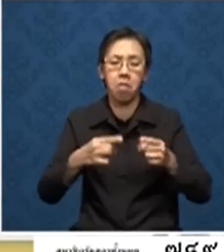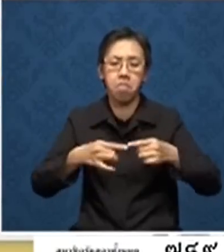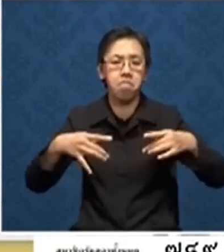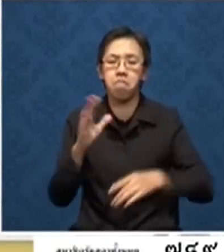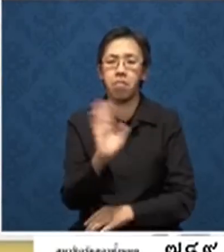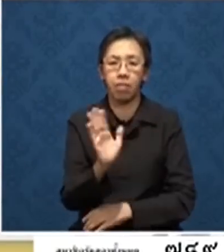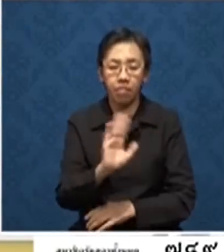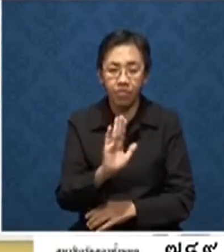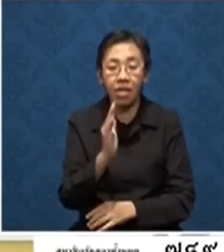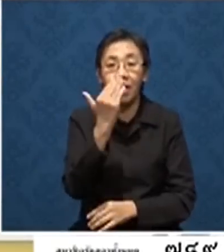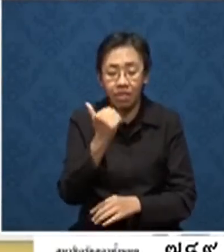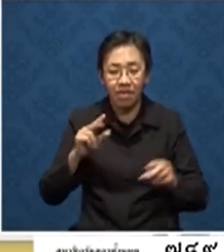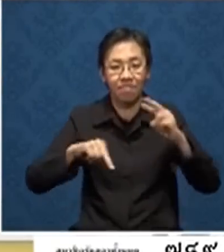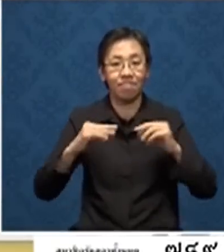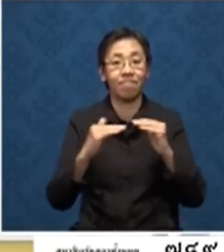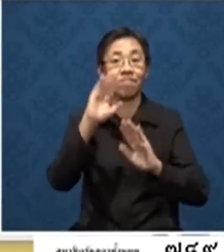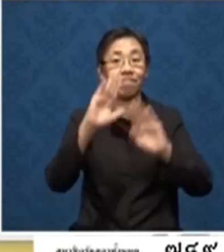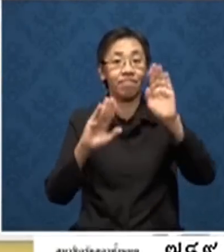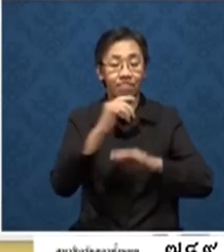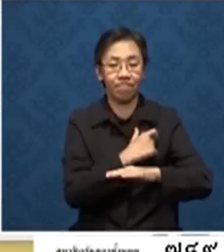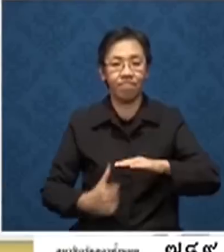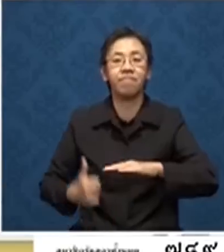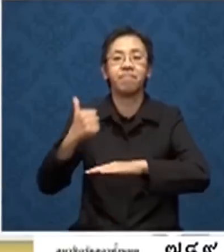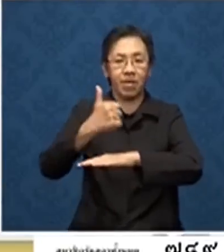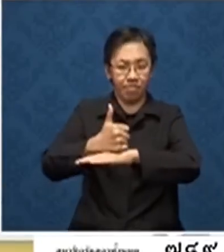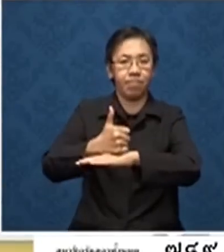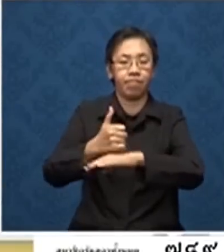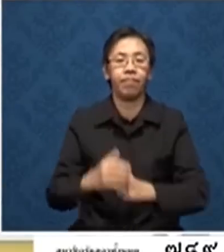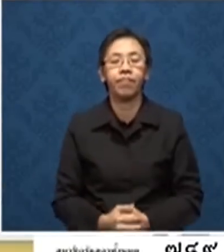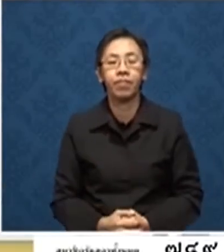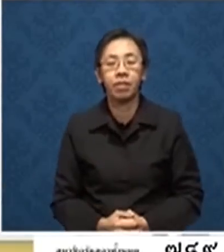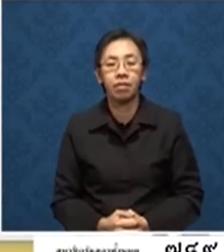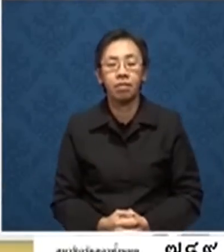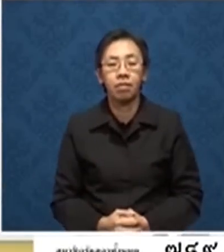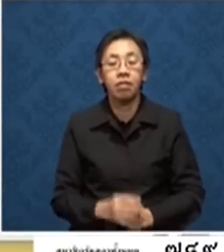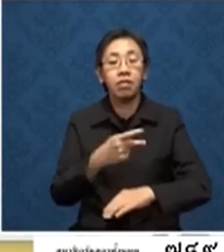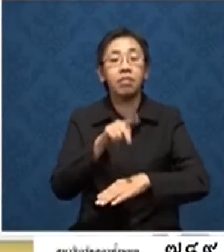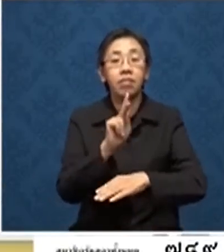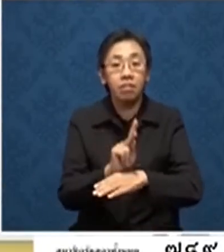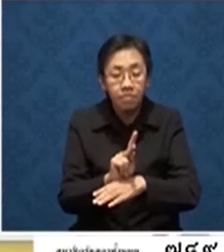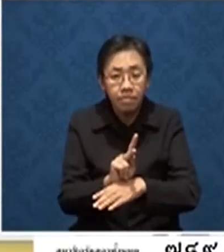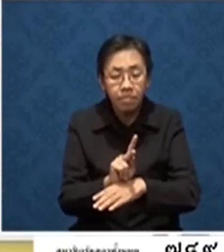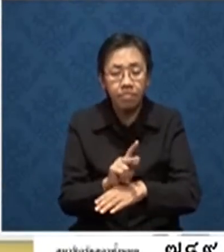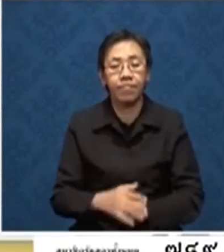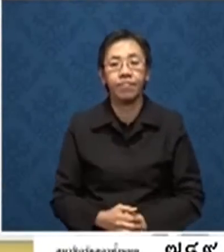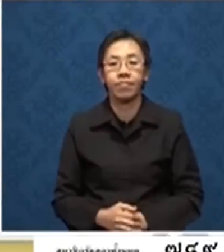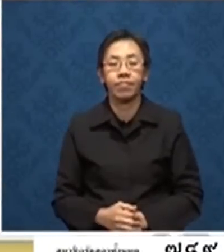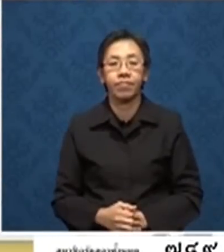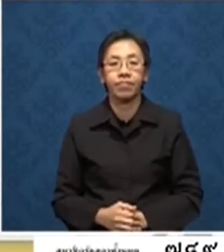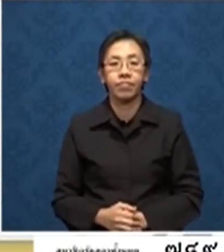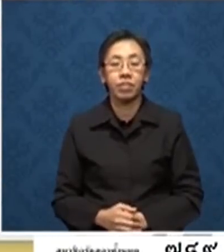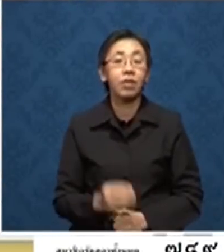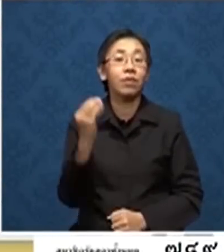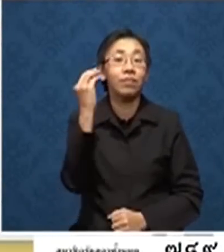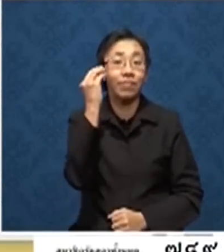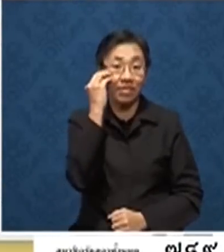อันมีพระมหากษัตริย์ทรงเป็นประมุขเรียนด้วยความเคารพครับท่านประธานแต่ในทางกลับกันเนี่ยนะครับคุณ